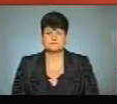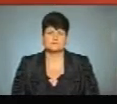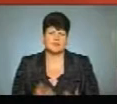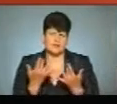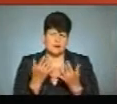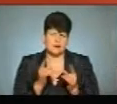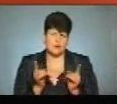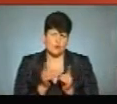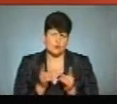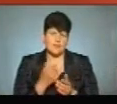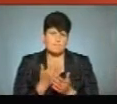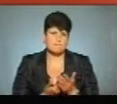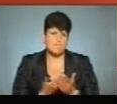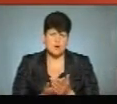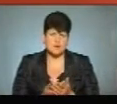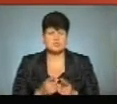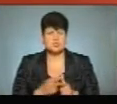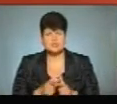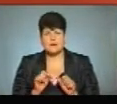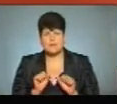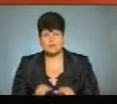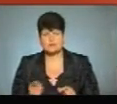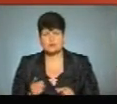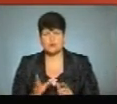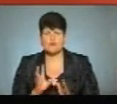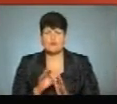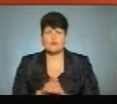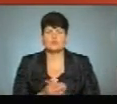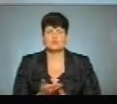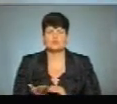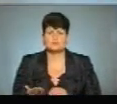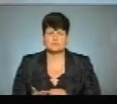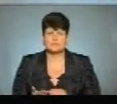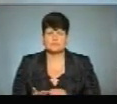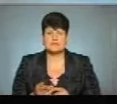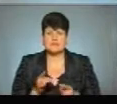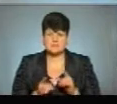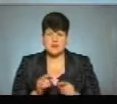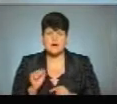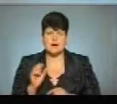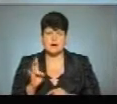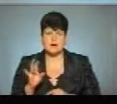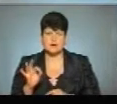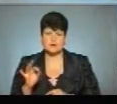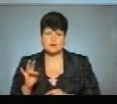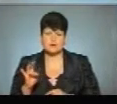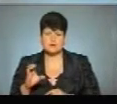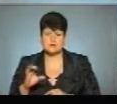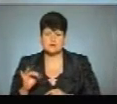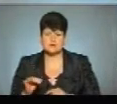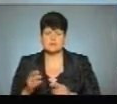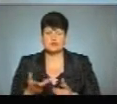Кілька коротких порад, чи можна в Тернополі впровадити котру з них? Насправді анонси, ми вже от про засідання